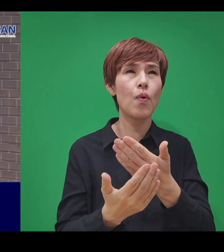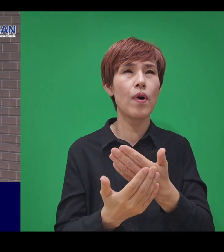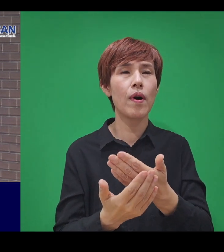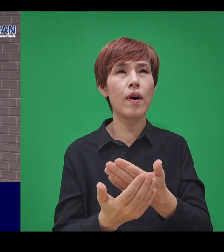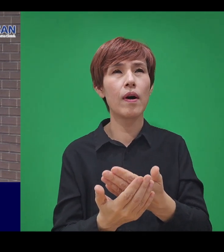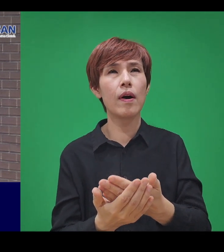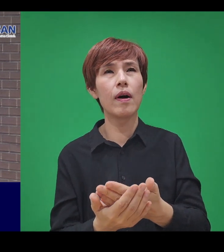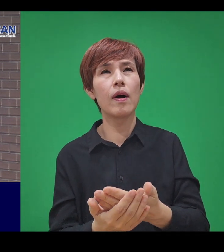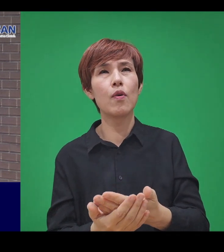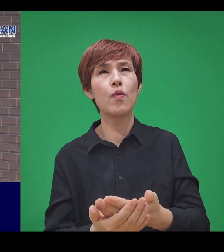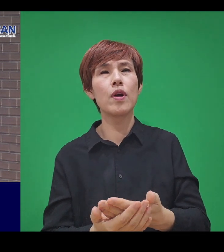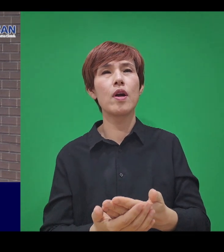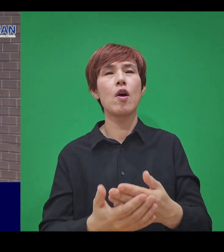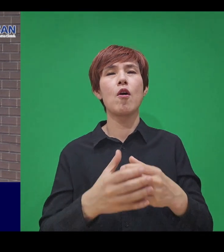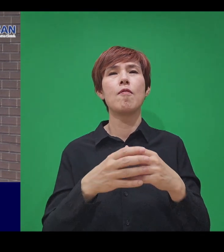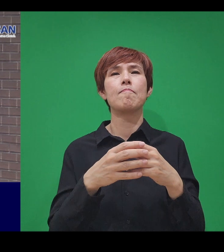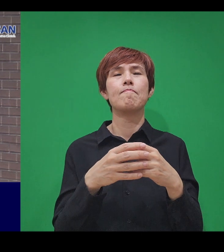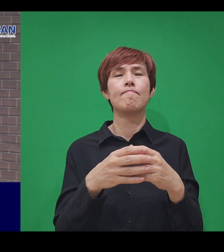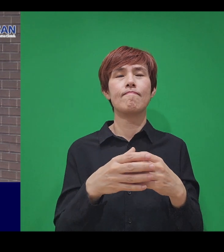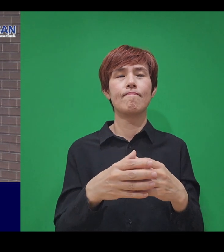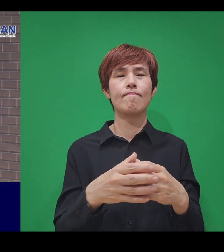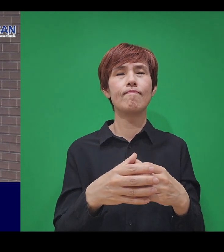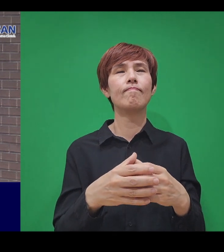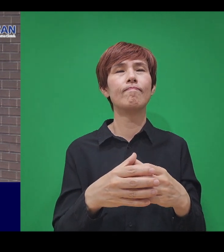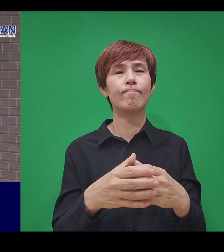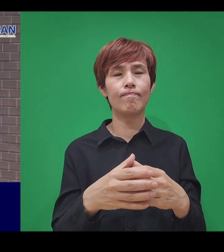존귀와 위엄을